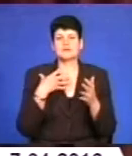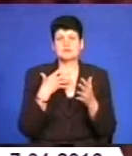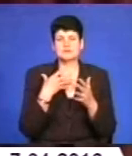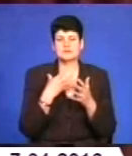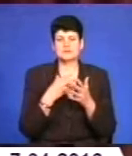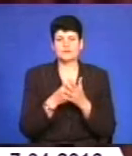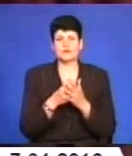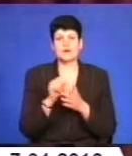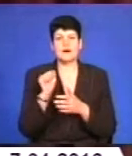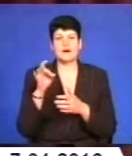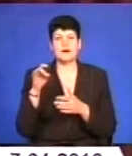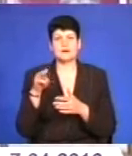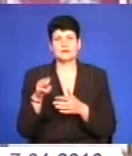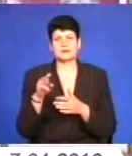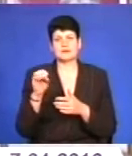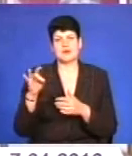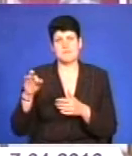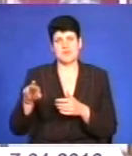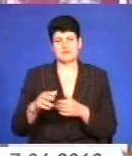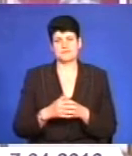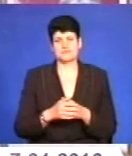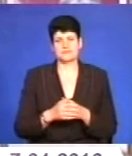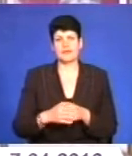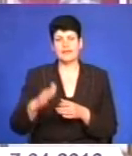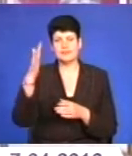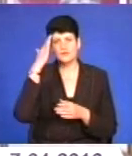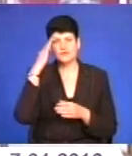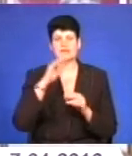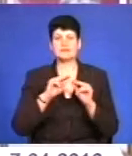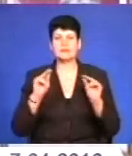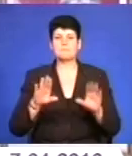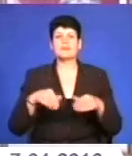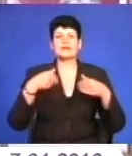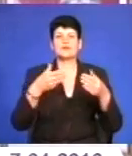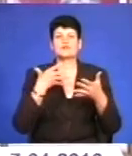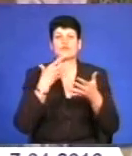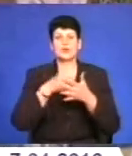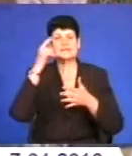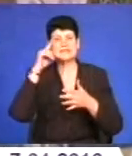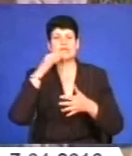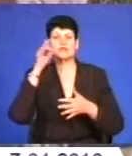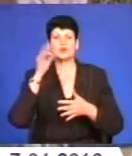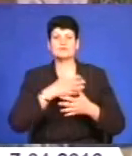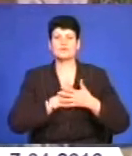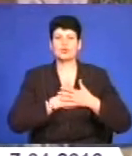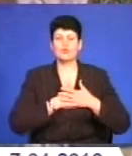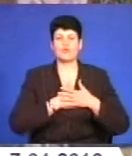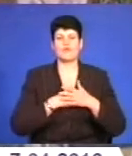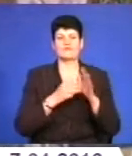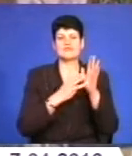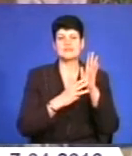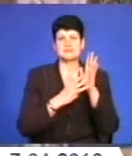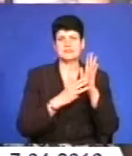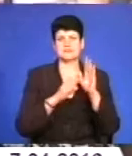роду арт-терапія весняна. Талановиті викладачі передають свої знання, досвід і любов майже